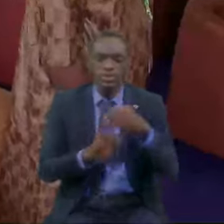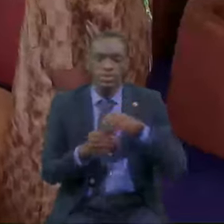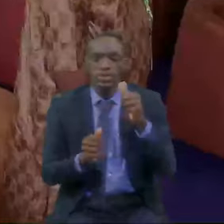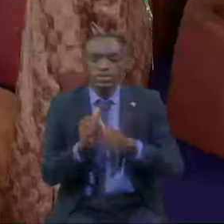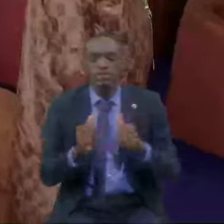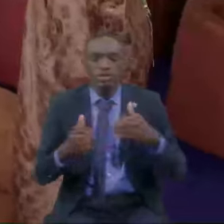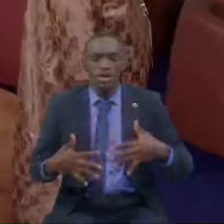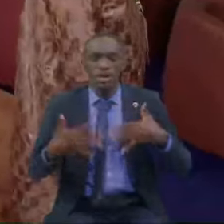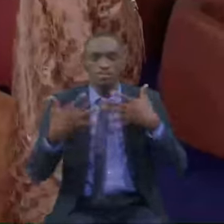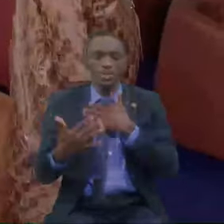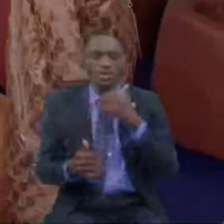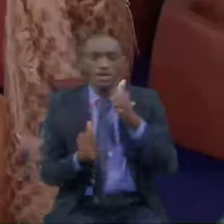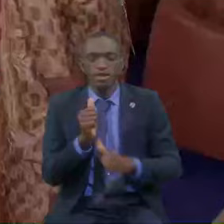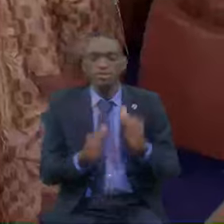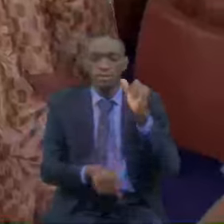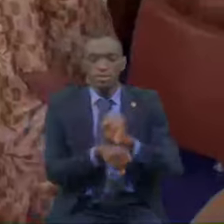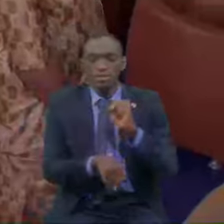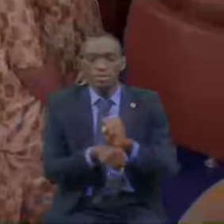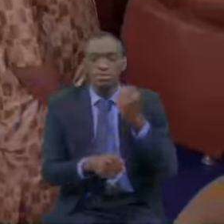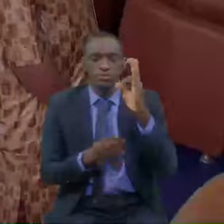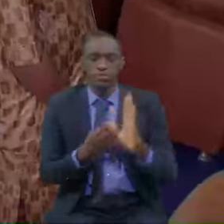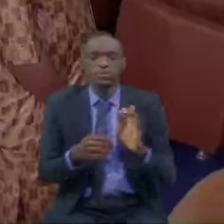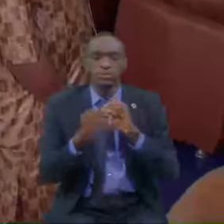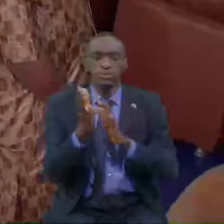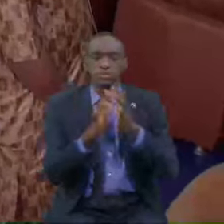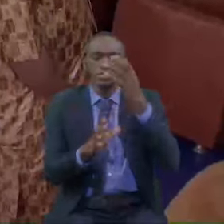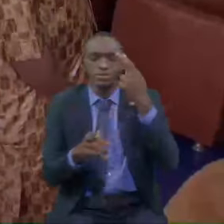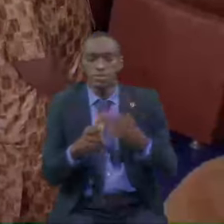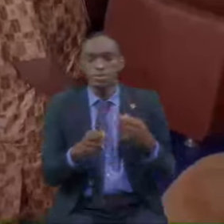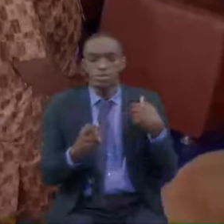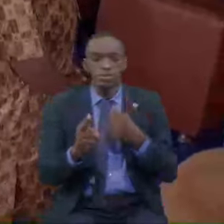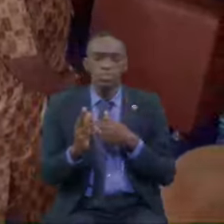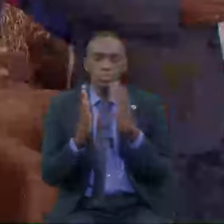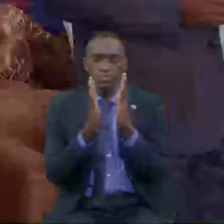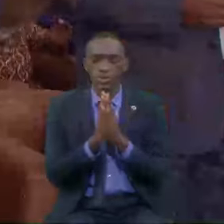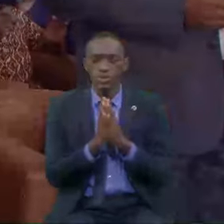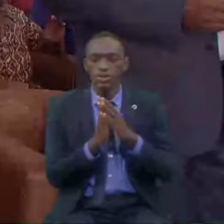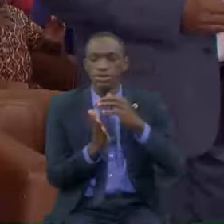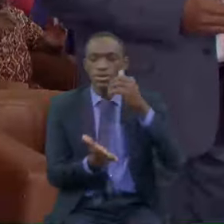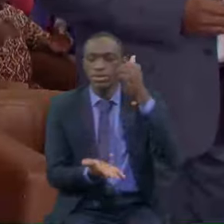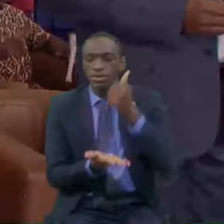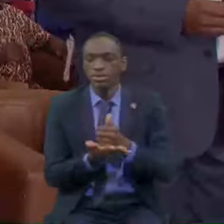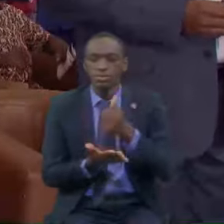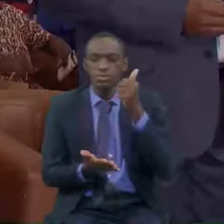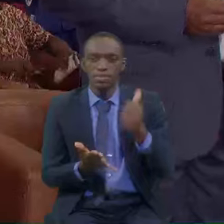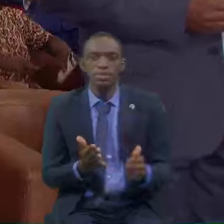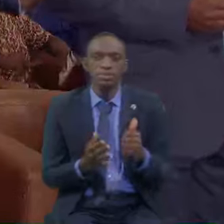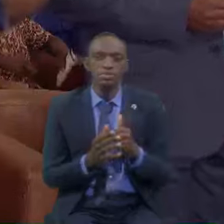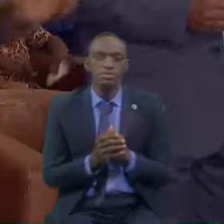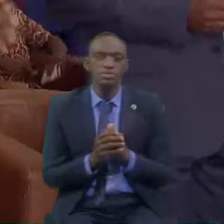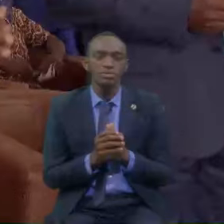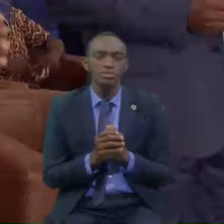dans chaque ministère. Merci Seigneur. Au nom de Jésus, nous prions.